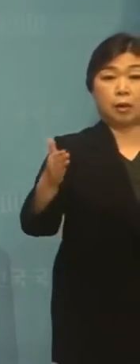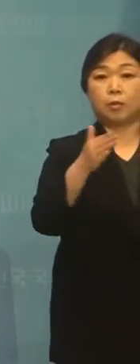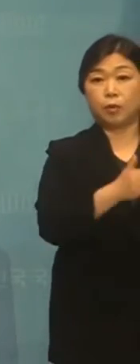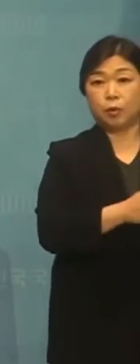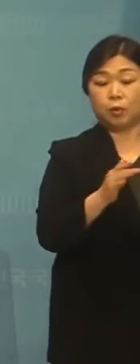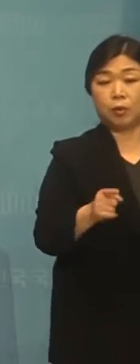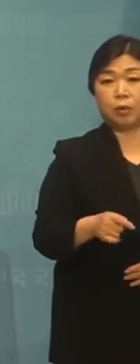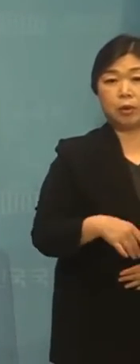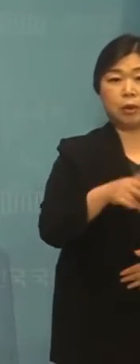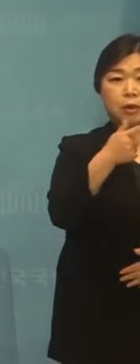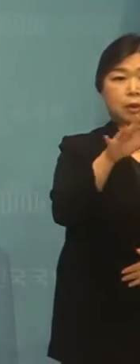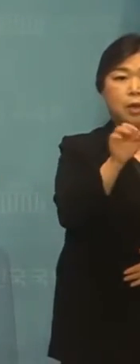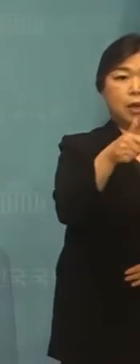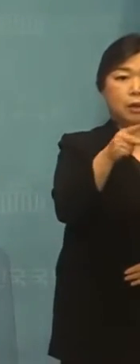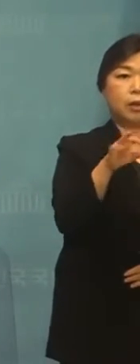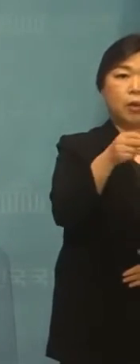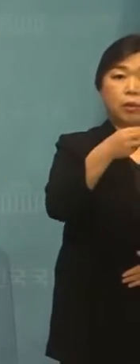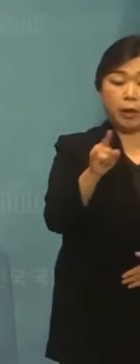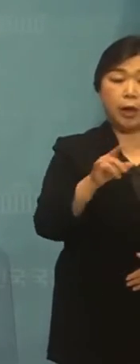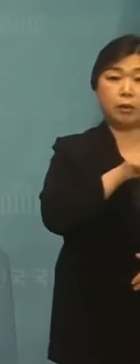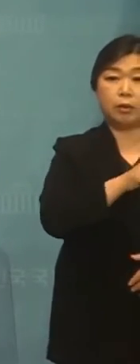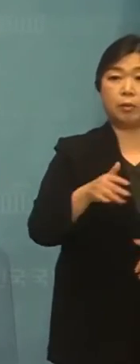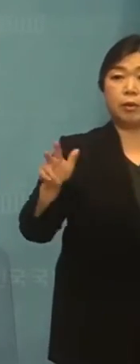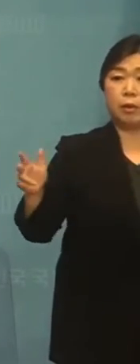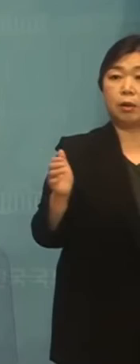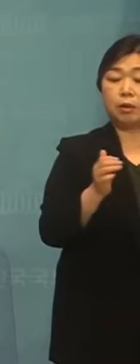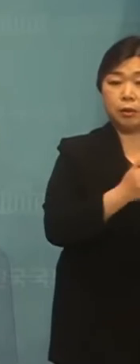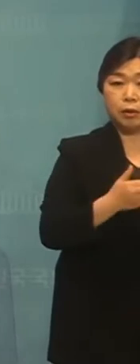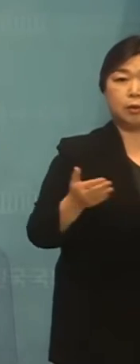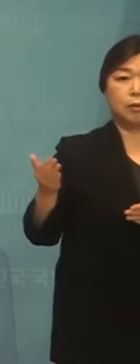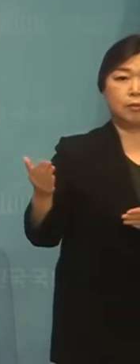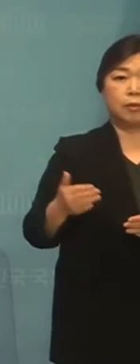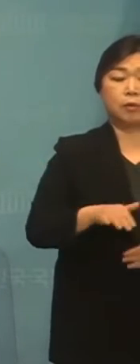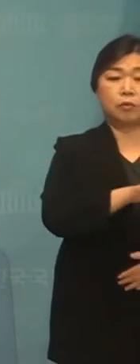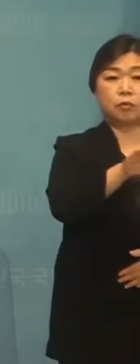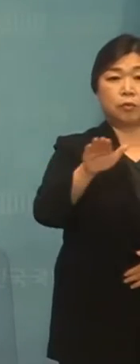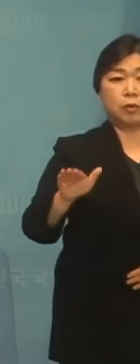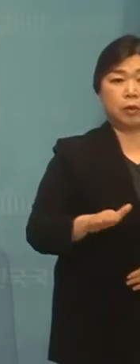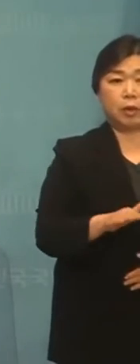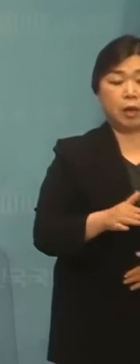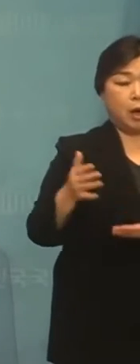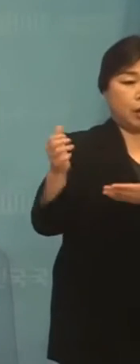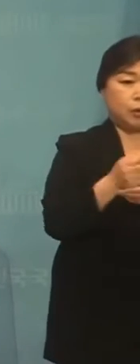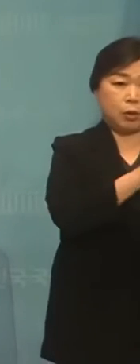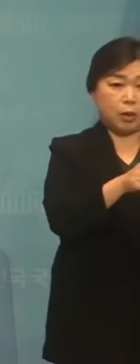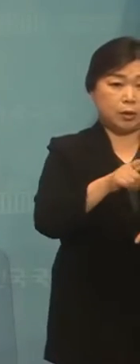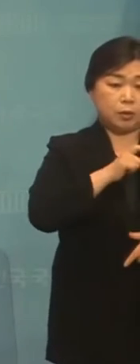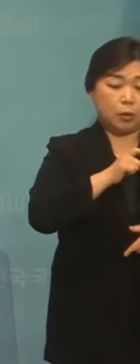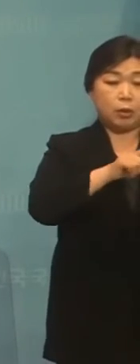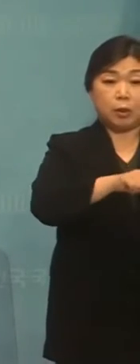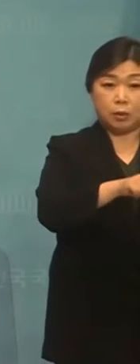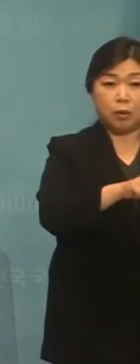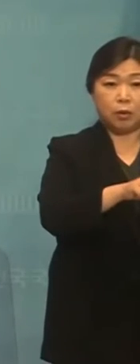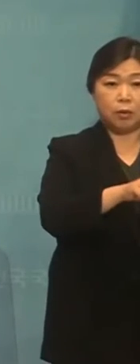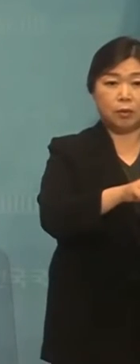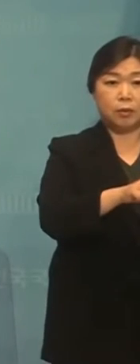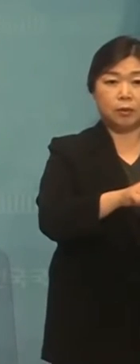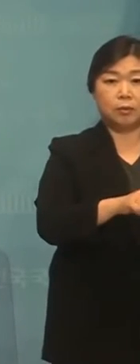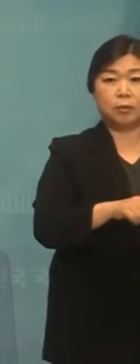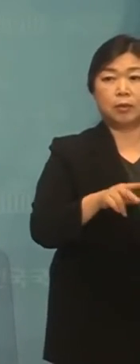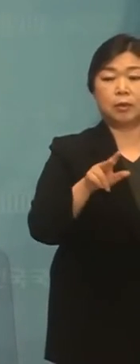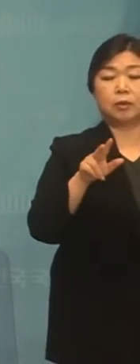다음으로는 우리 장경태 의원이 그동안 저희가 확보한 여러 가지 의혹들에 대해서